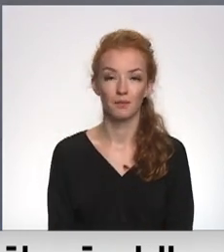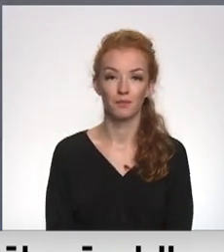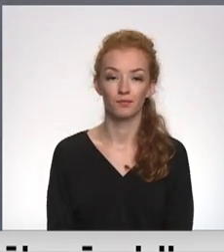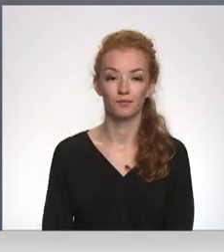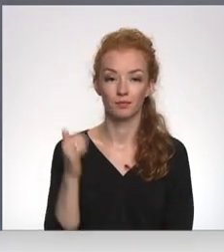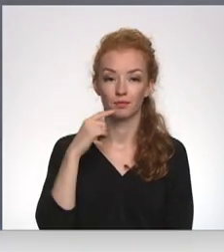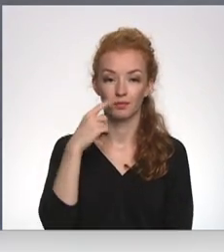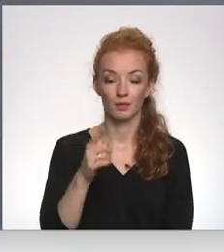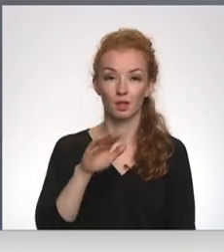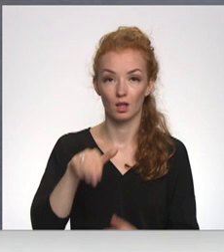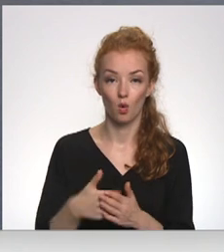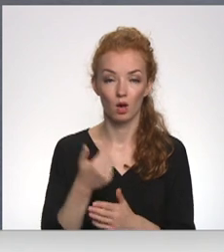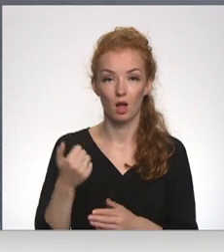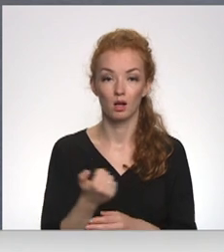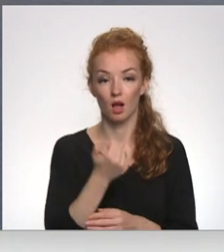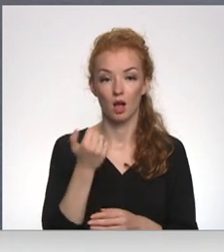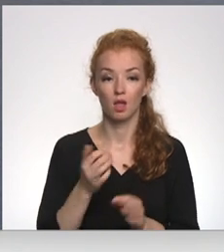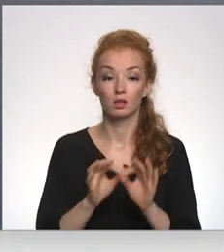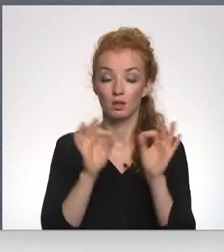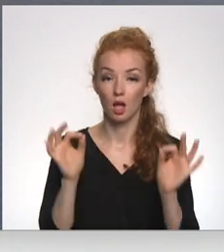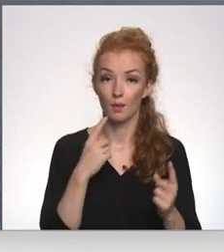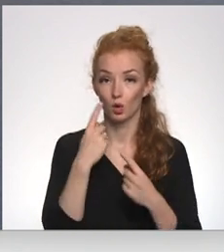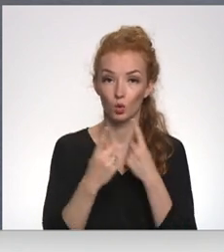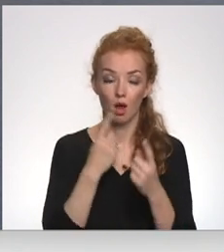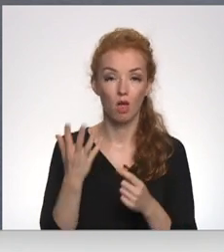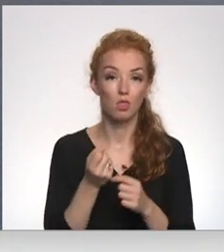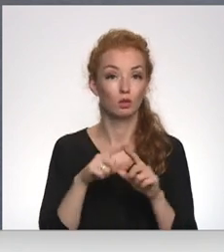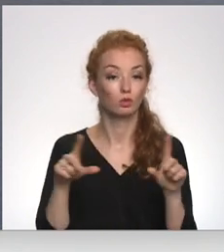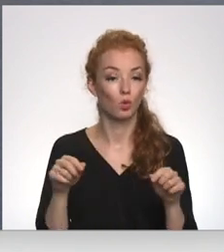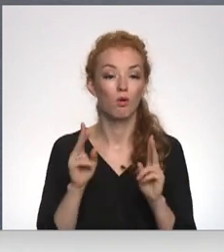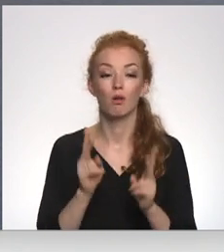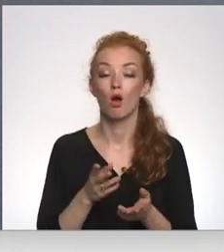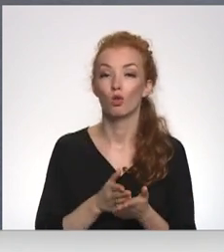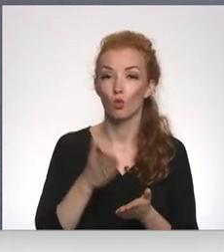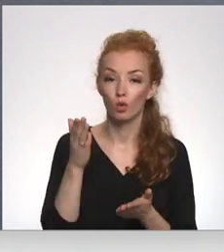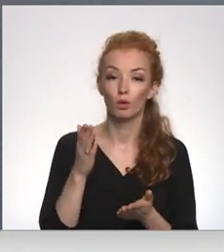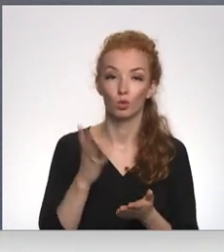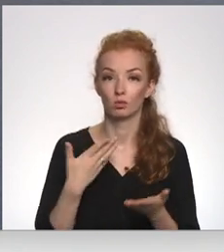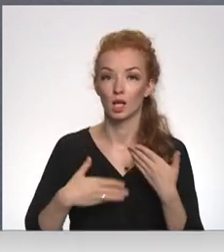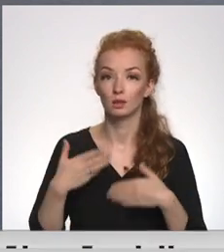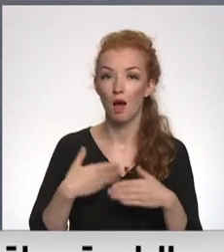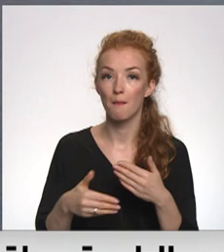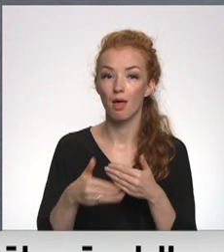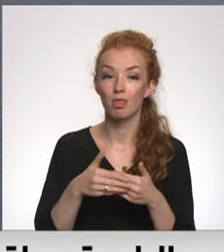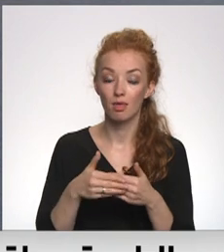gadu mēs sākam sarunas ar skolu, un kā tad notiks, kad būs jāliek eksāmeni.